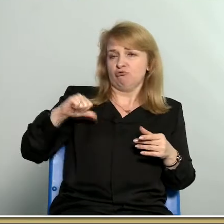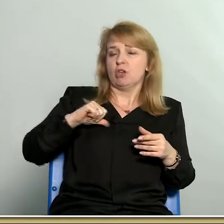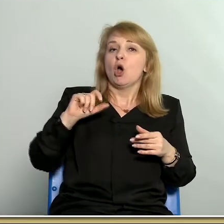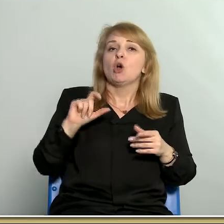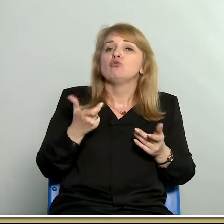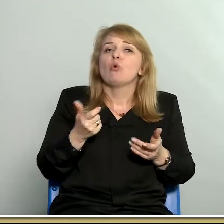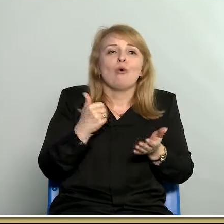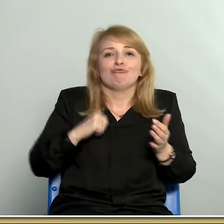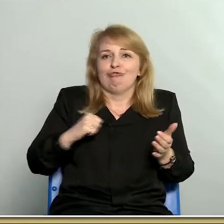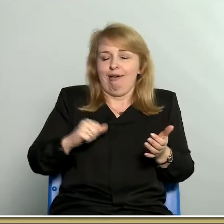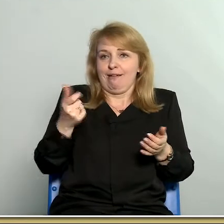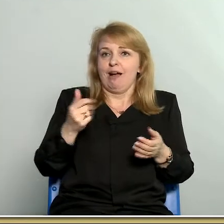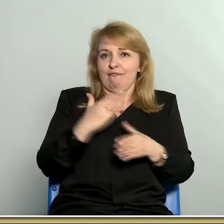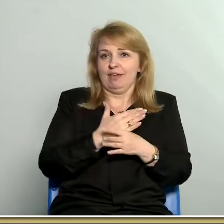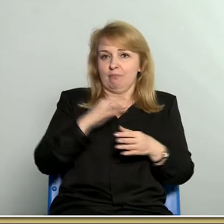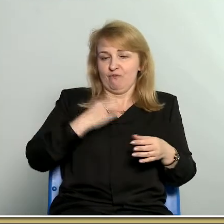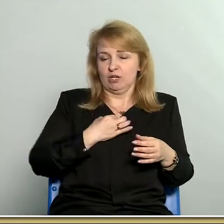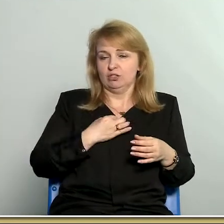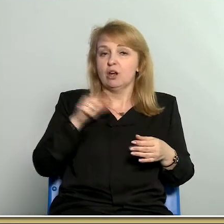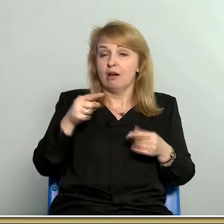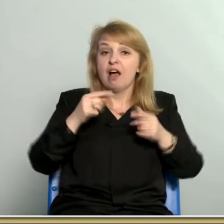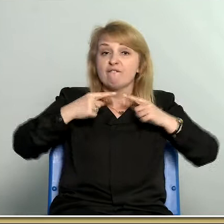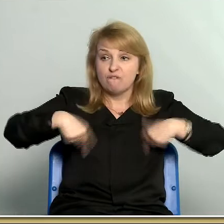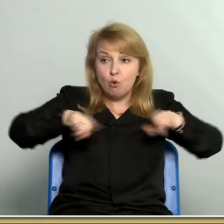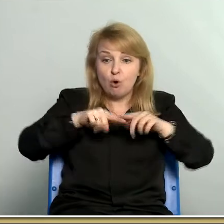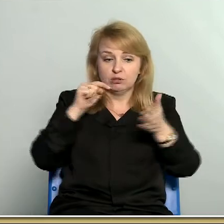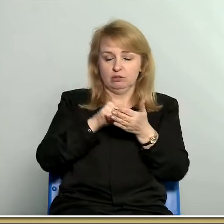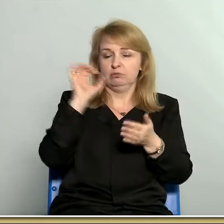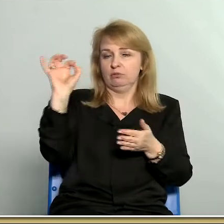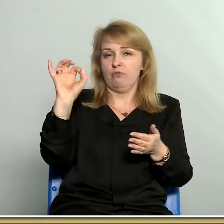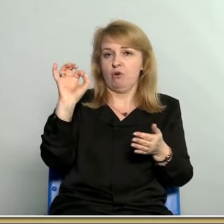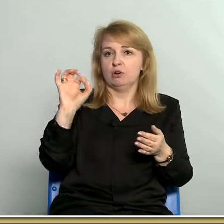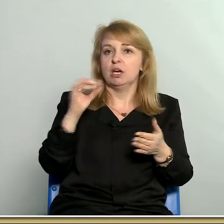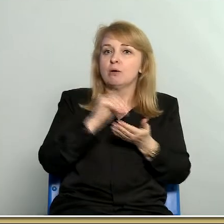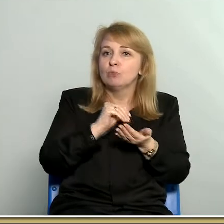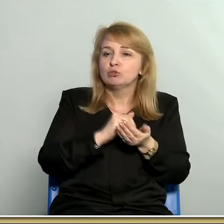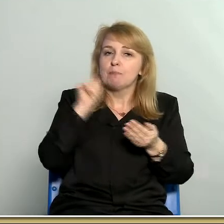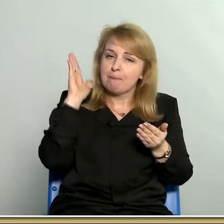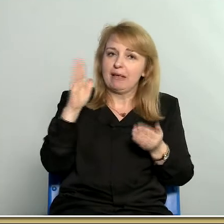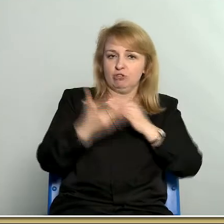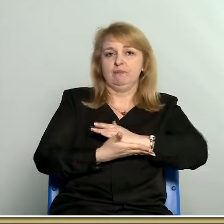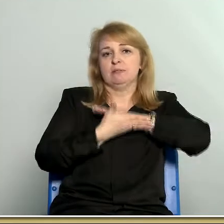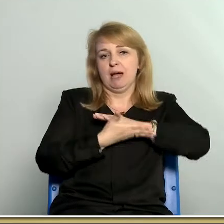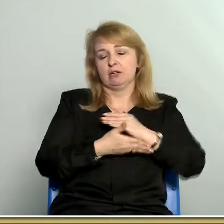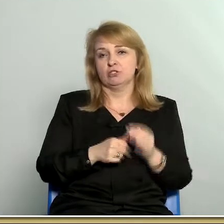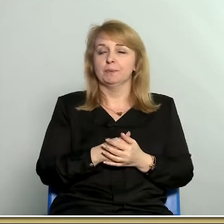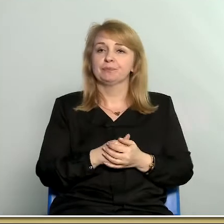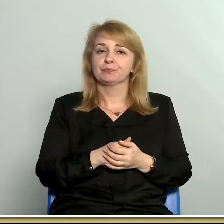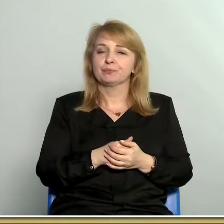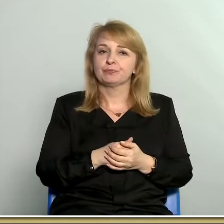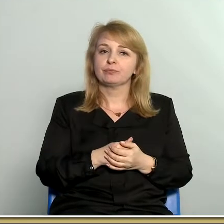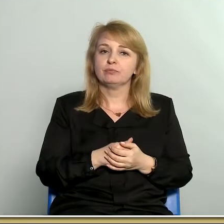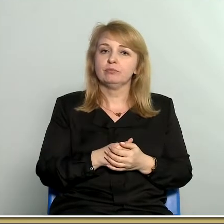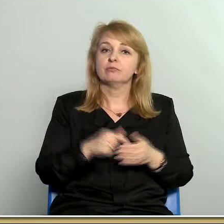i na tę profesjonalizację usług tych instytucji będziemy udzielali wsparcia. To jest także